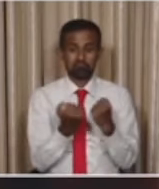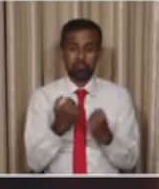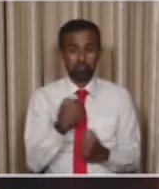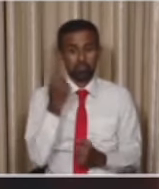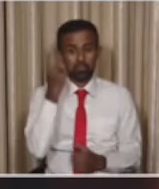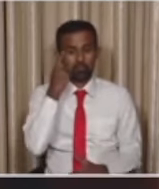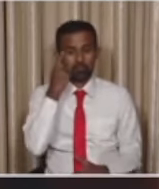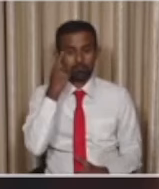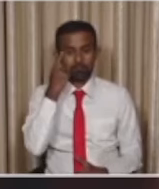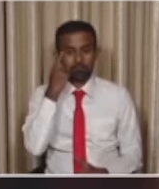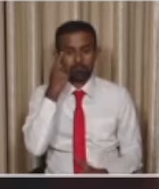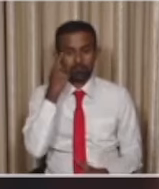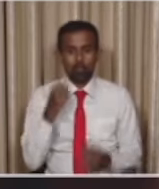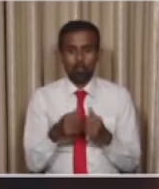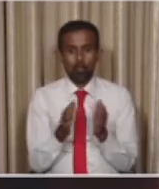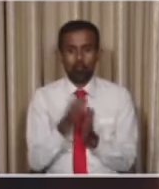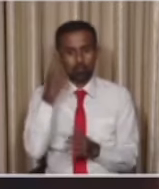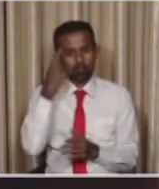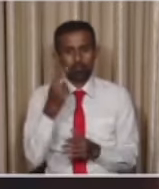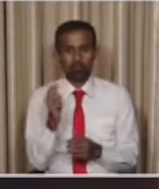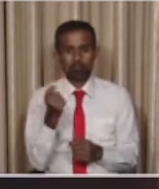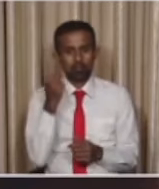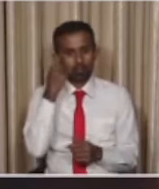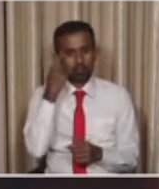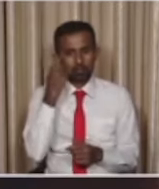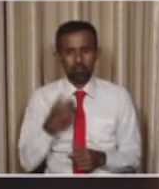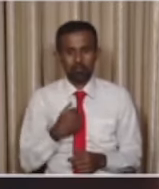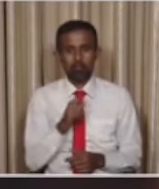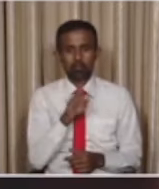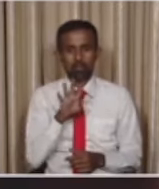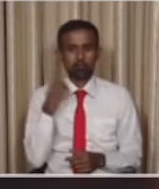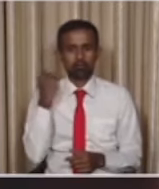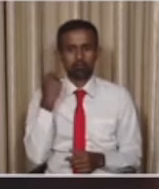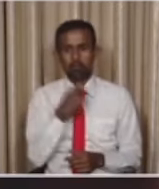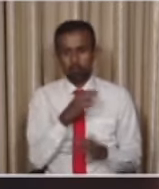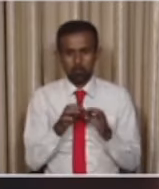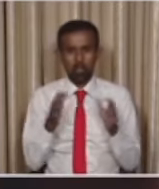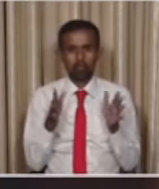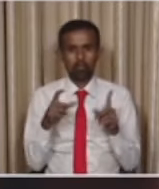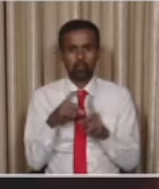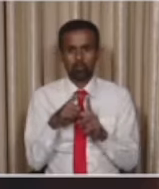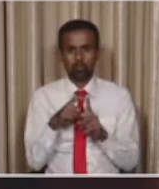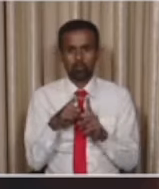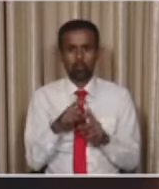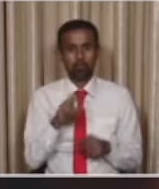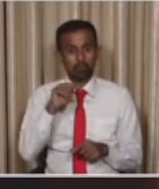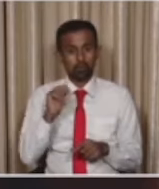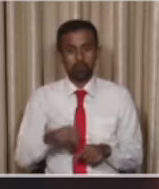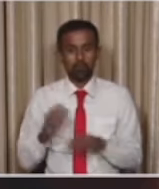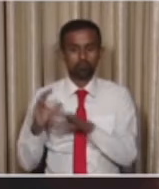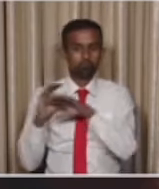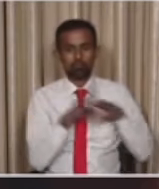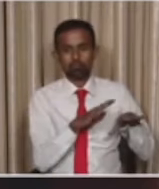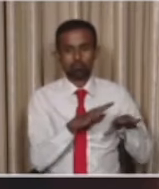දන්නවා ඔක්කොම හිතාගෙන බඩුම තමයි කියලා. දැන් මගේ 14 වෙනිදා රැස්වීමක් තියෙන බදුල්ලේ අපි ගියන 20000.